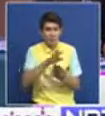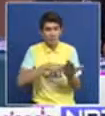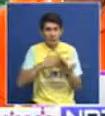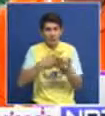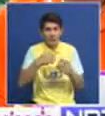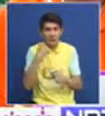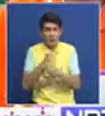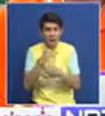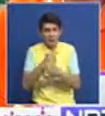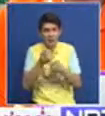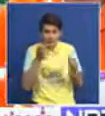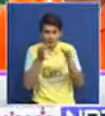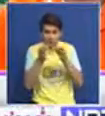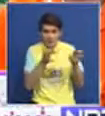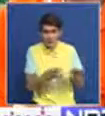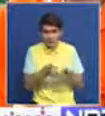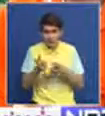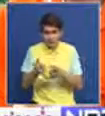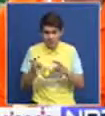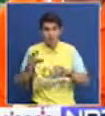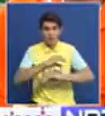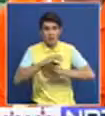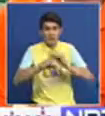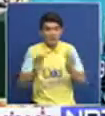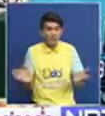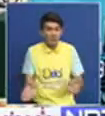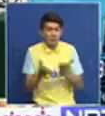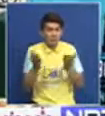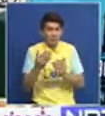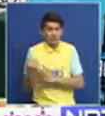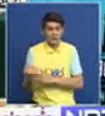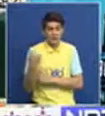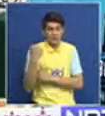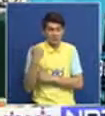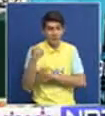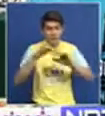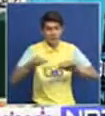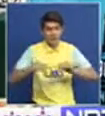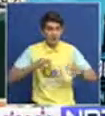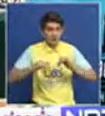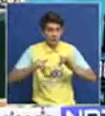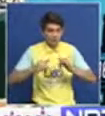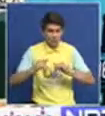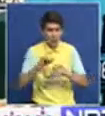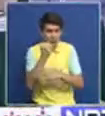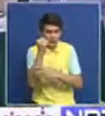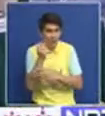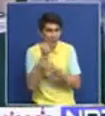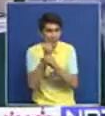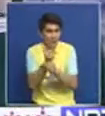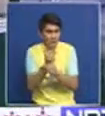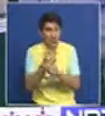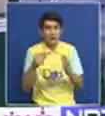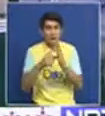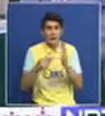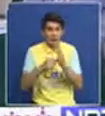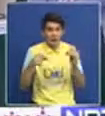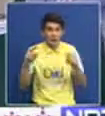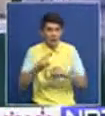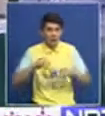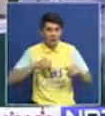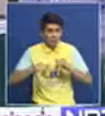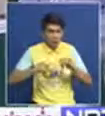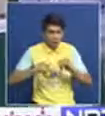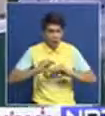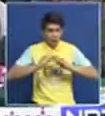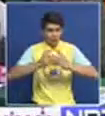ทำและชี้แจงแนวทางตามโครงการส่งเสริมความเข้มแข็งสภาเด็กและเยาวชนว่าการแก้ปัญหาแม่วัยใสเด็กแว้น